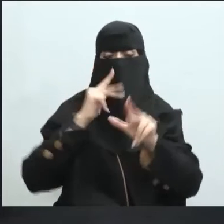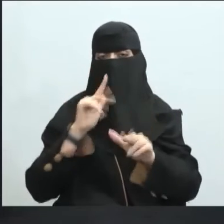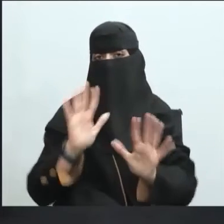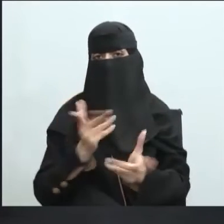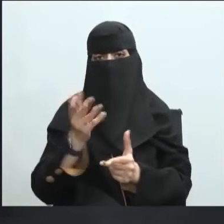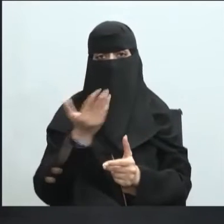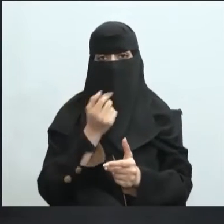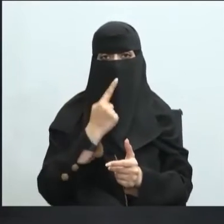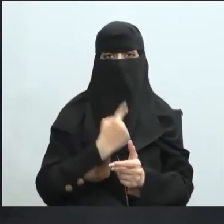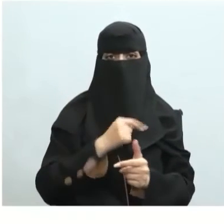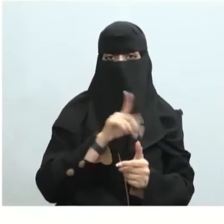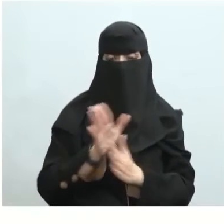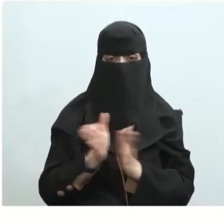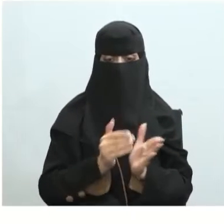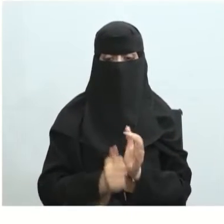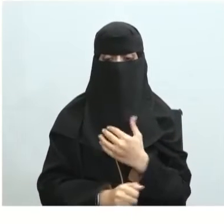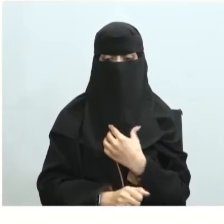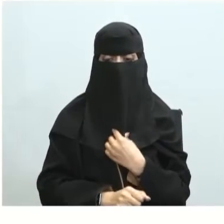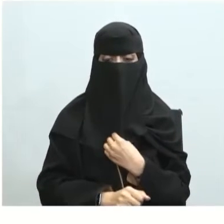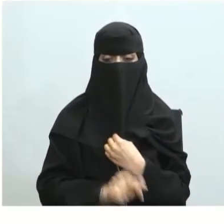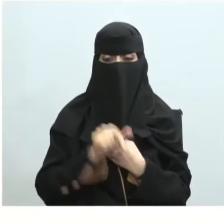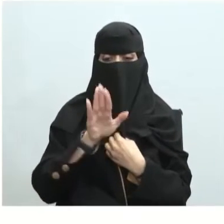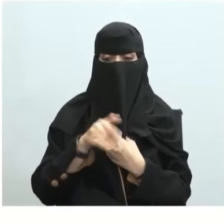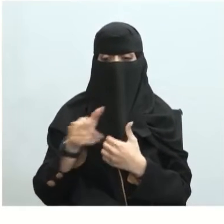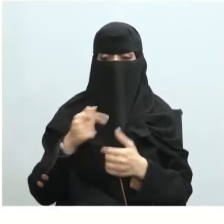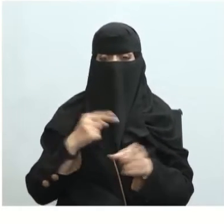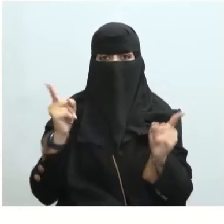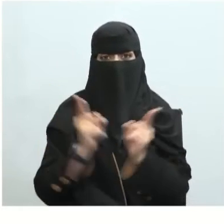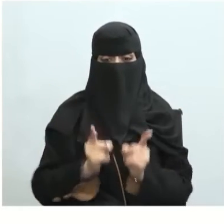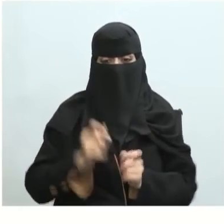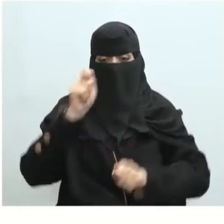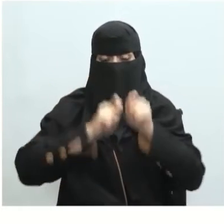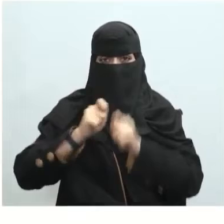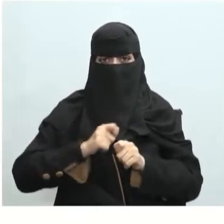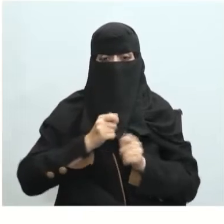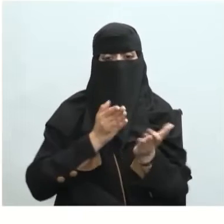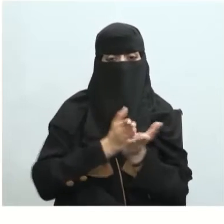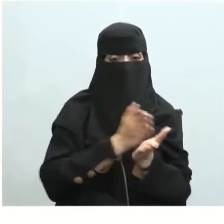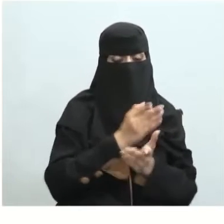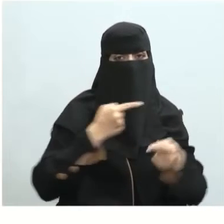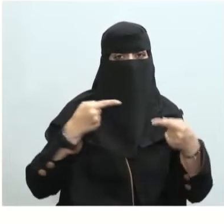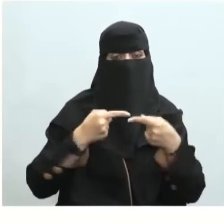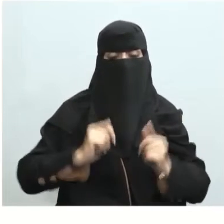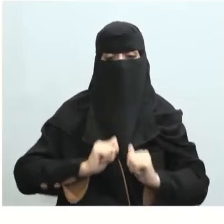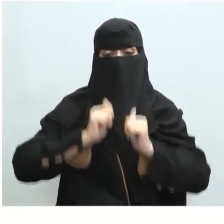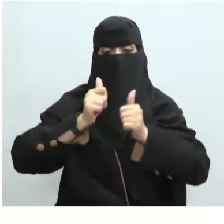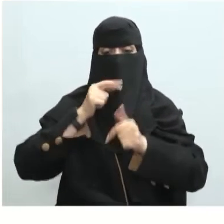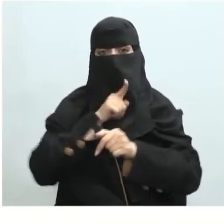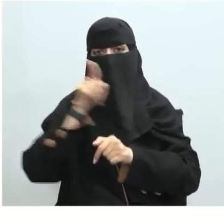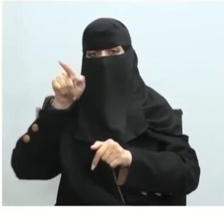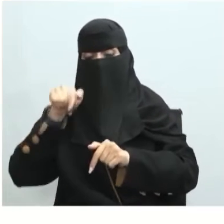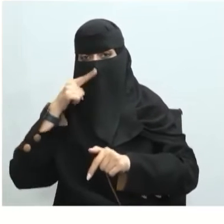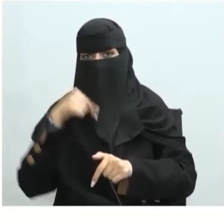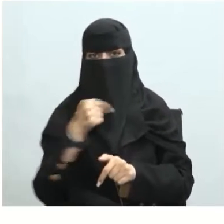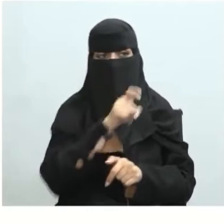موضوع تريد هنا سادسا يقول حدد العمليات والاجراءات حدد العمليات والاجراءات التي ستقوم